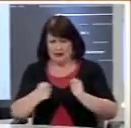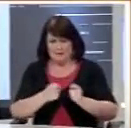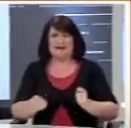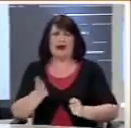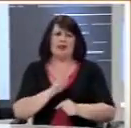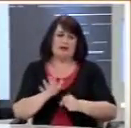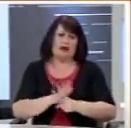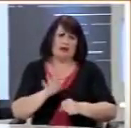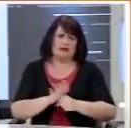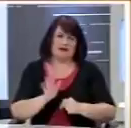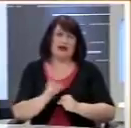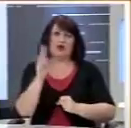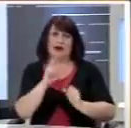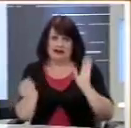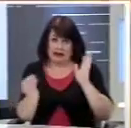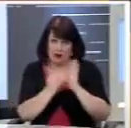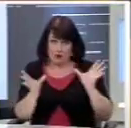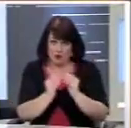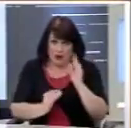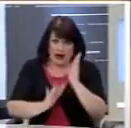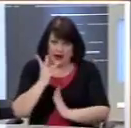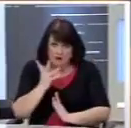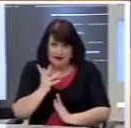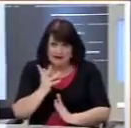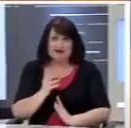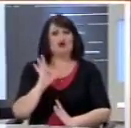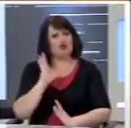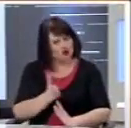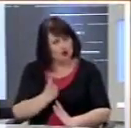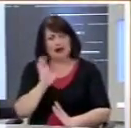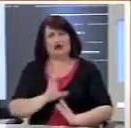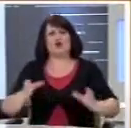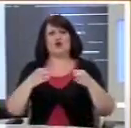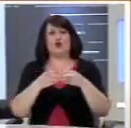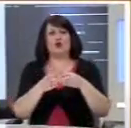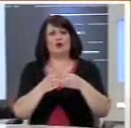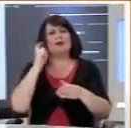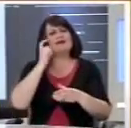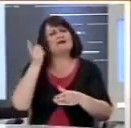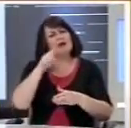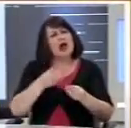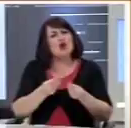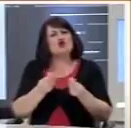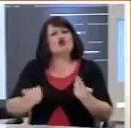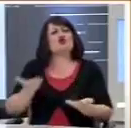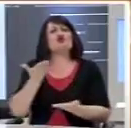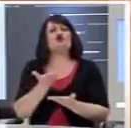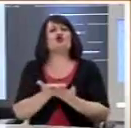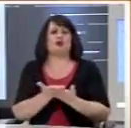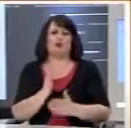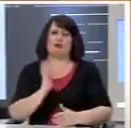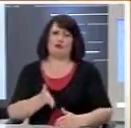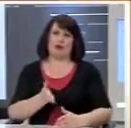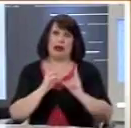αν δεν φτάνει η ρήτρα ανάπτυξη, τότε το Eurogroup είναι έτοιμο να σκεφτεί και κάτι άλλο, με διακριτική ευκαιρία